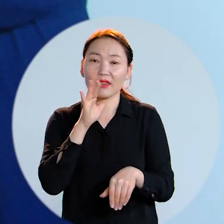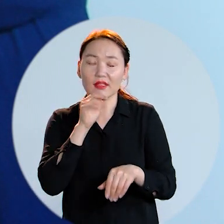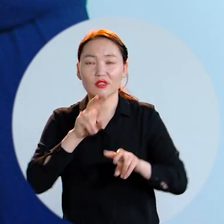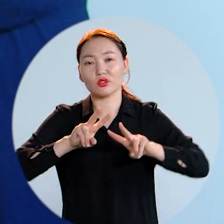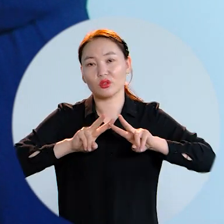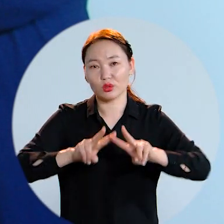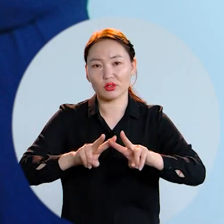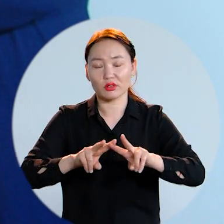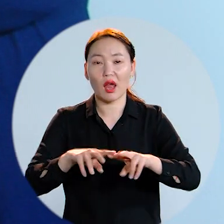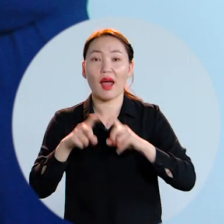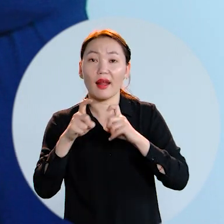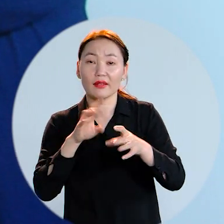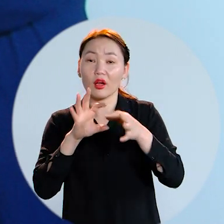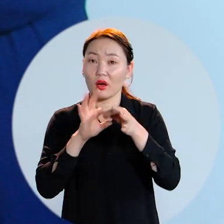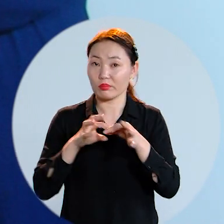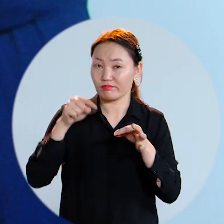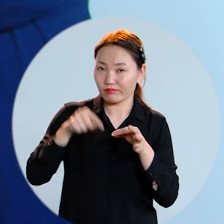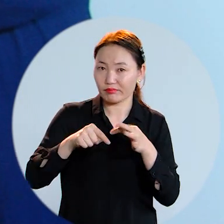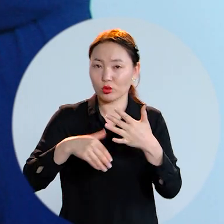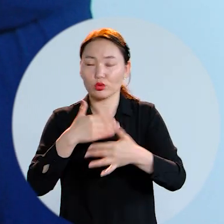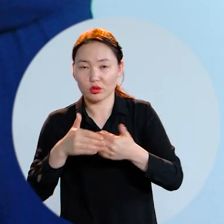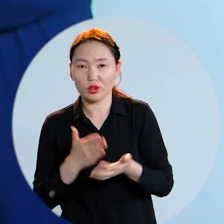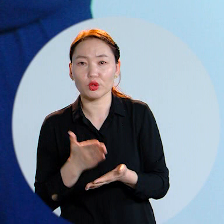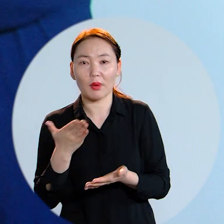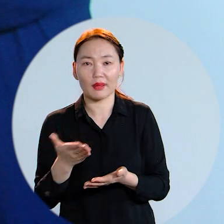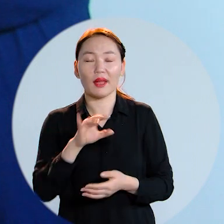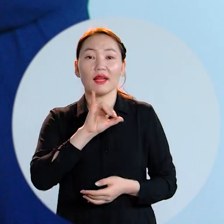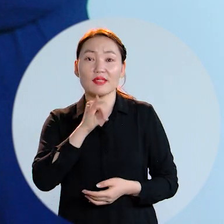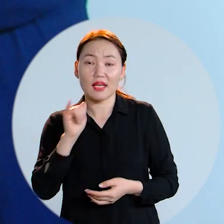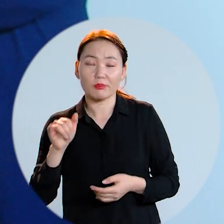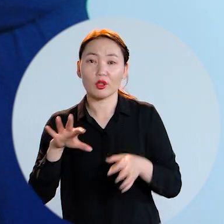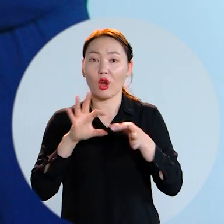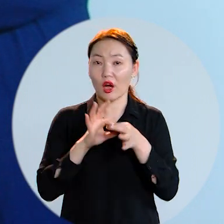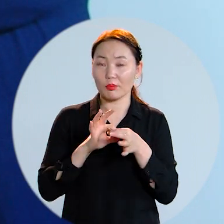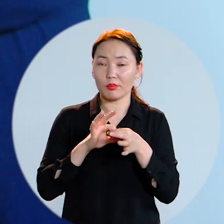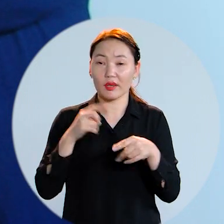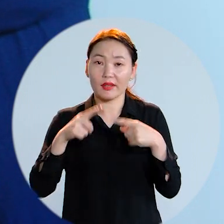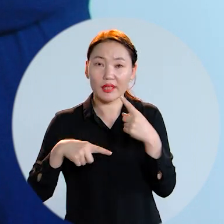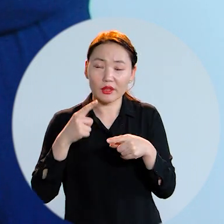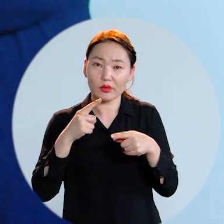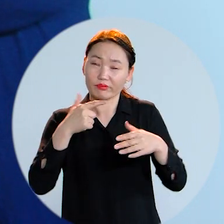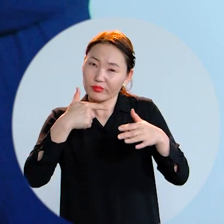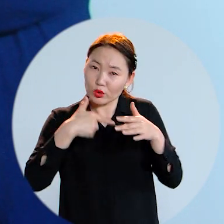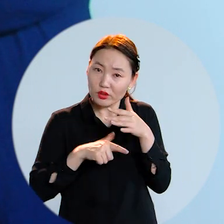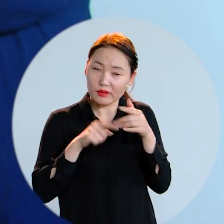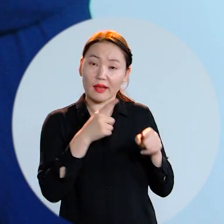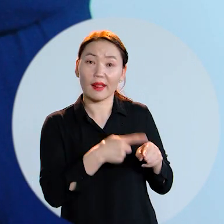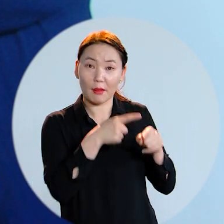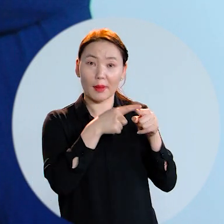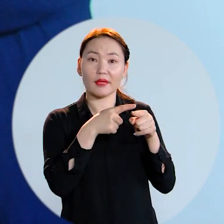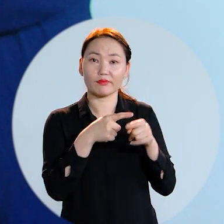түр ярьсан. Тэгэхээр зарим нэг холбоо харилцааг бол илүү дотн олгох тийм ээ. Нөгөө найзын